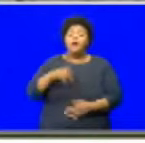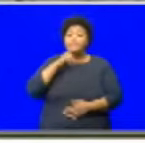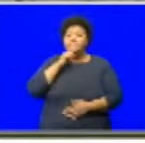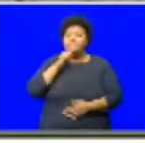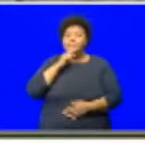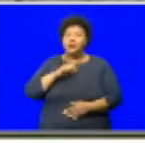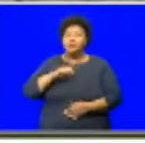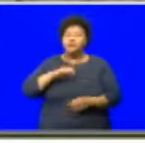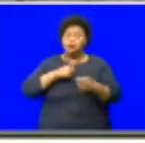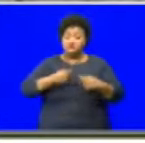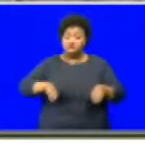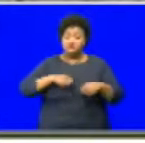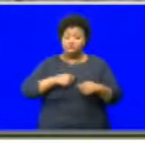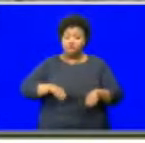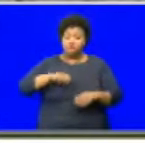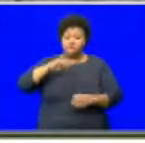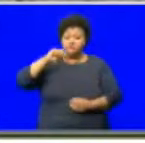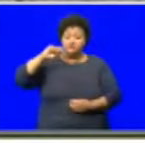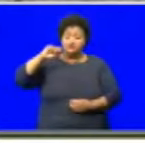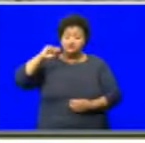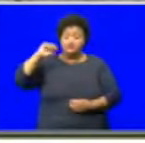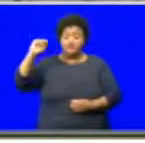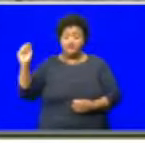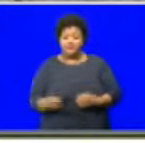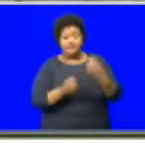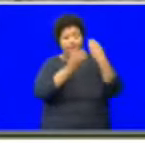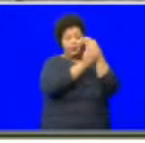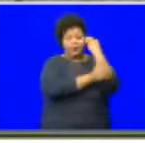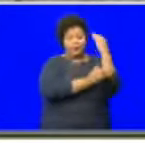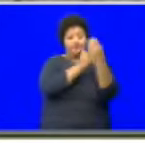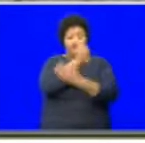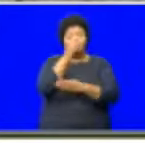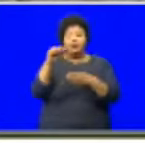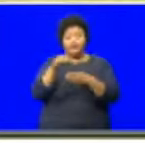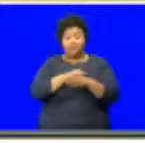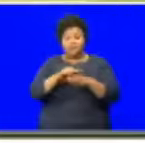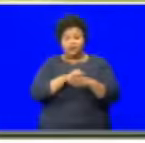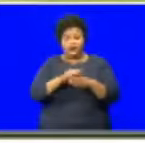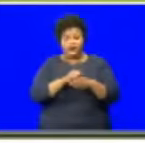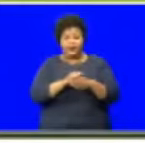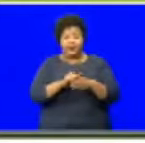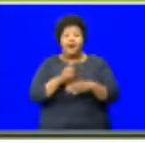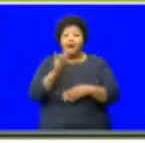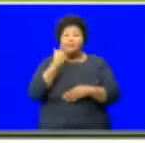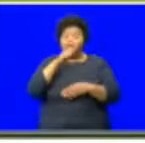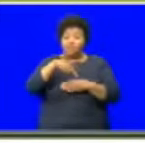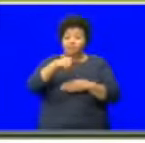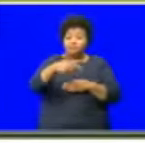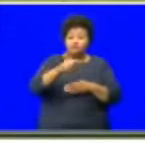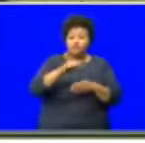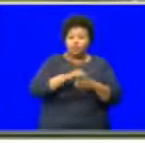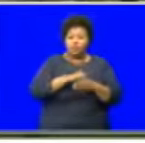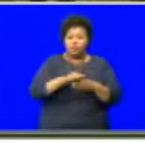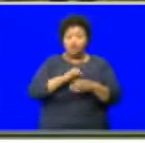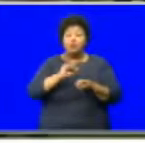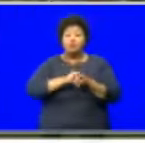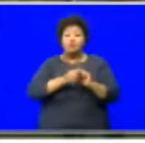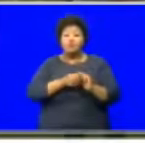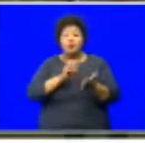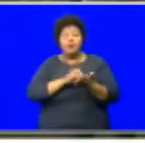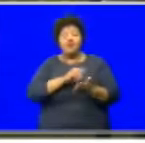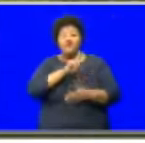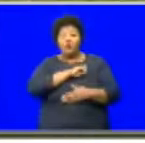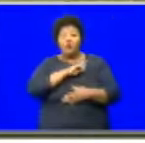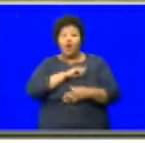7 laseRwanda. Lisenda emalungiselelo likhethelo lidibana nensinza betshatsi njengoba labanye bebadlali labe bakhethiwe